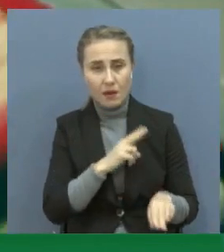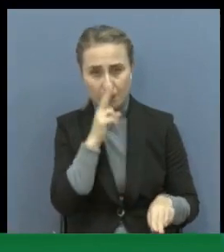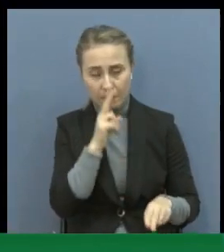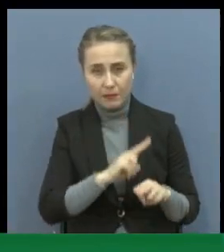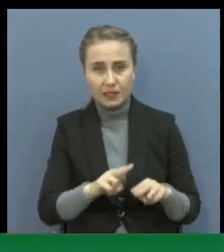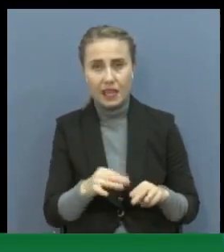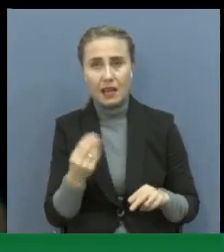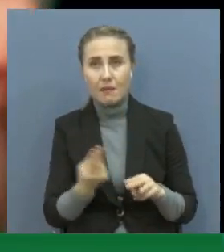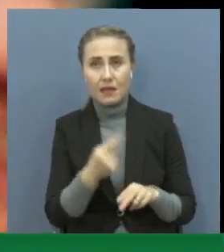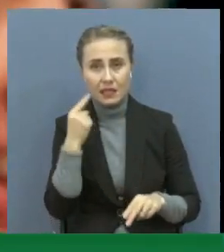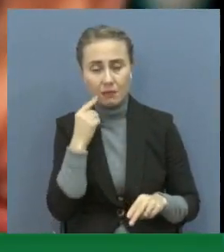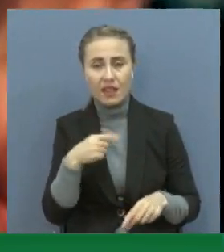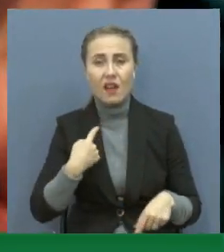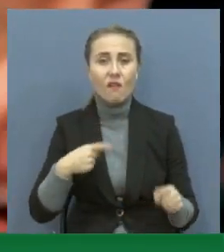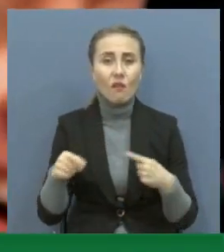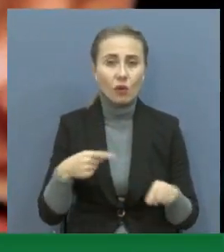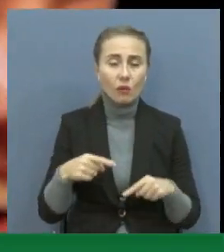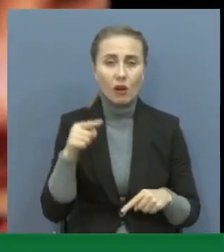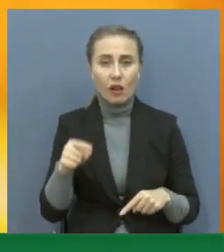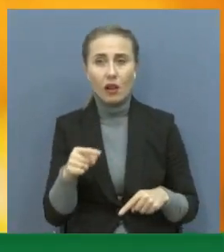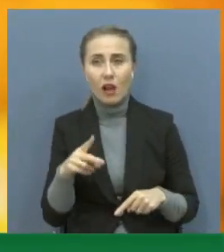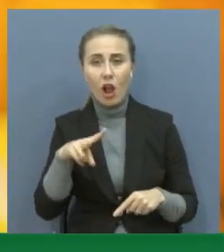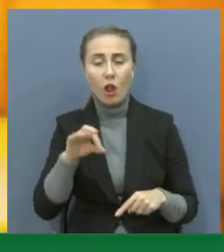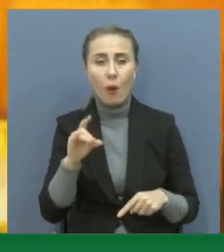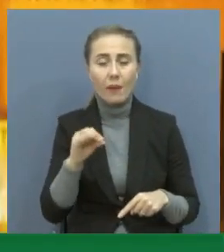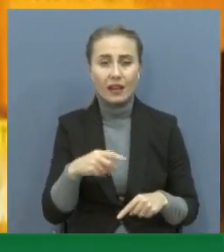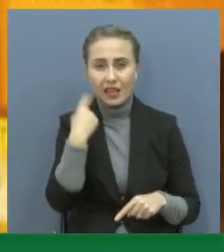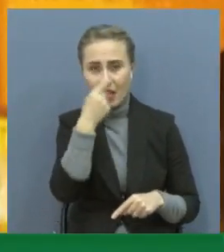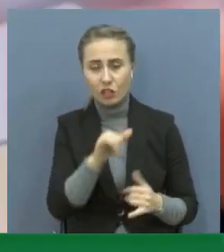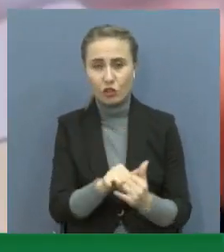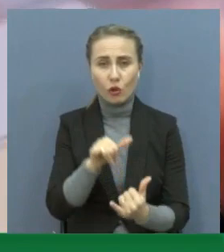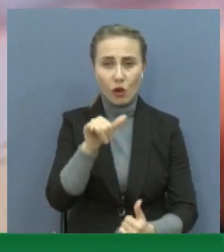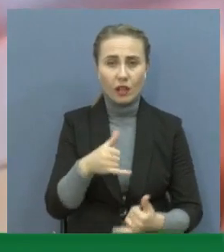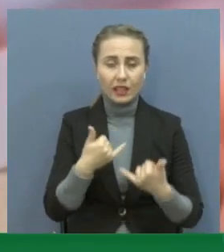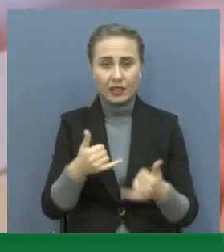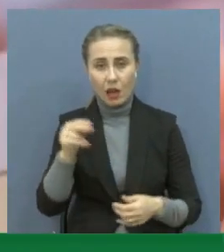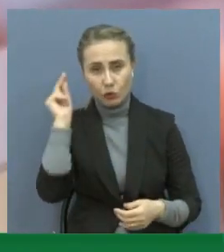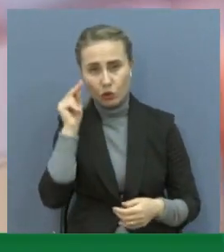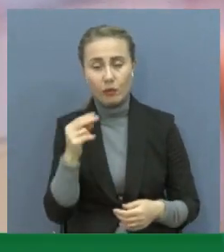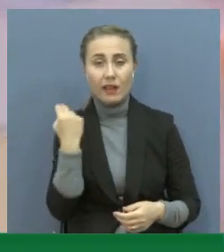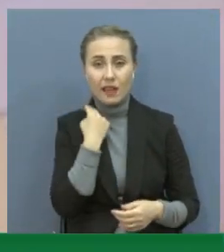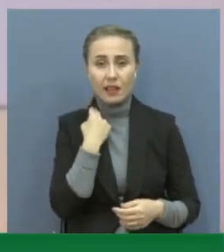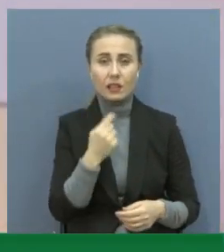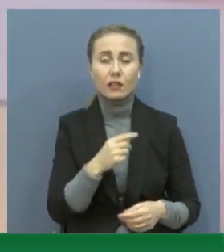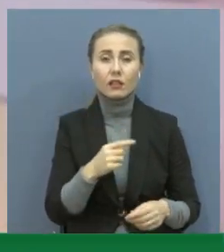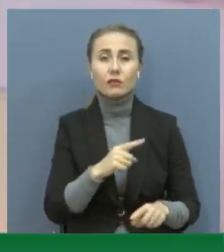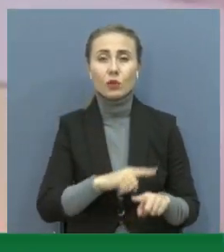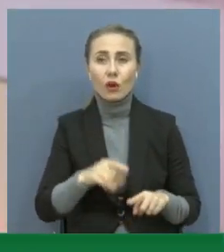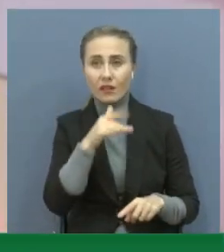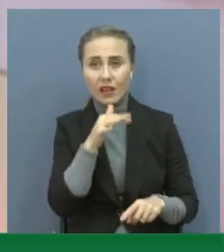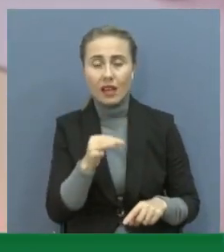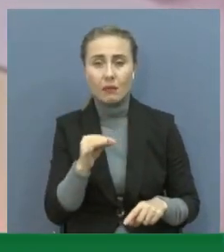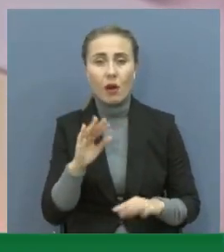вскоре безобидные ставки на футбол привели его в ломбард. Сдав свой личный ноутбук для учебы за долги, в скором времени парень был отчислен